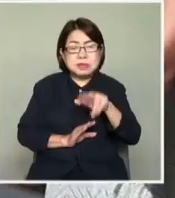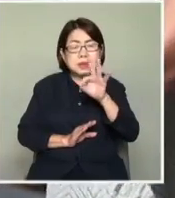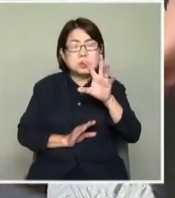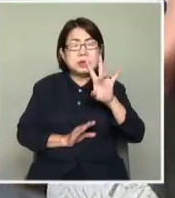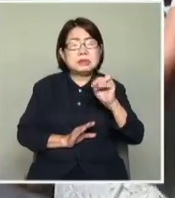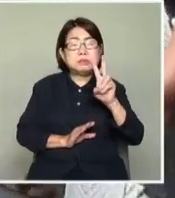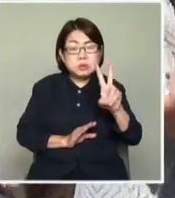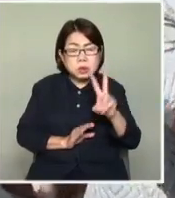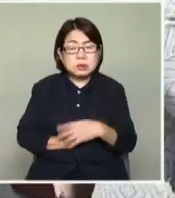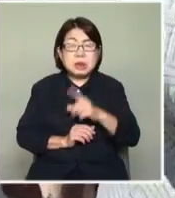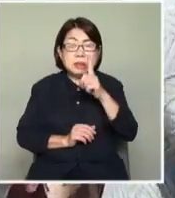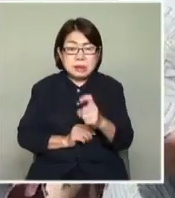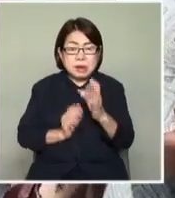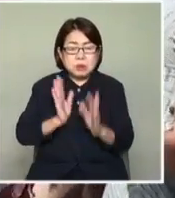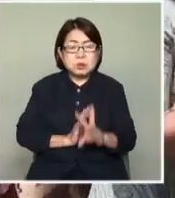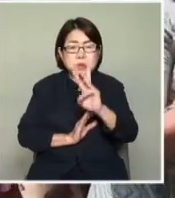3,463,972 คนเสียชีวิต